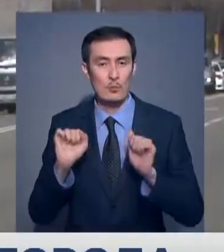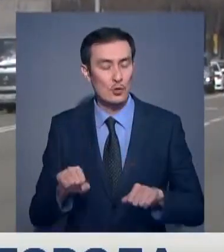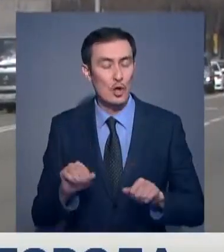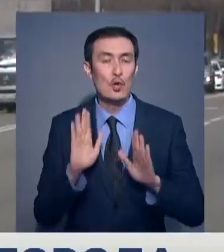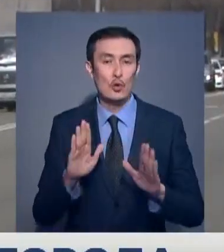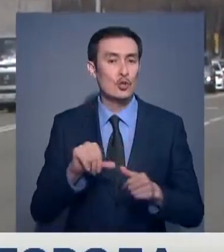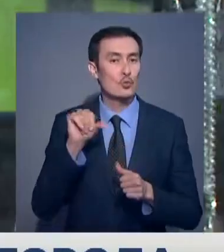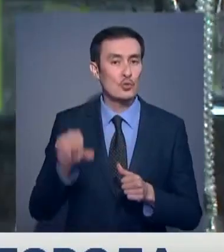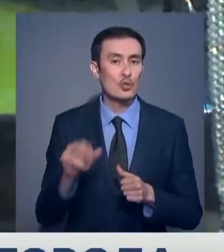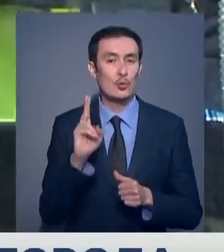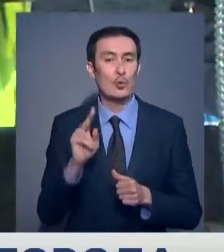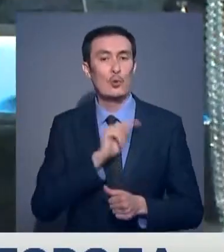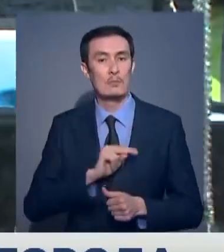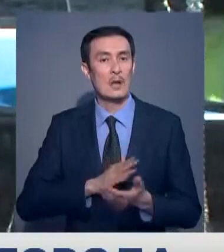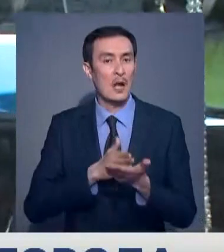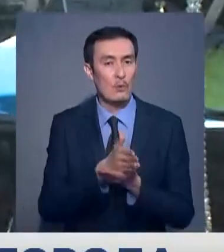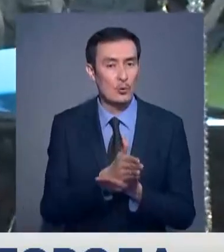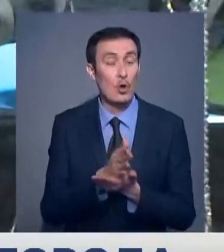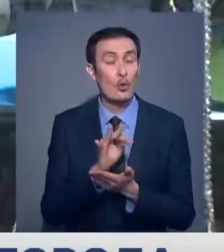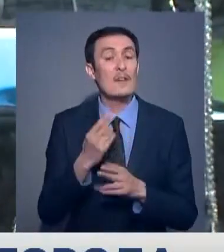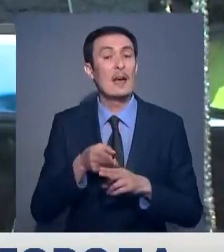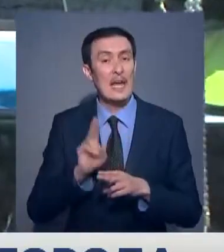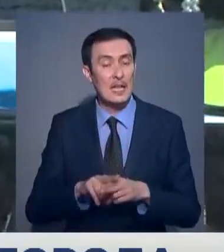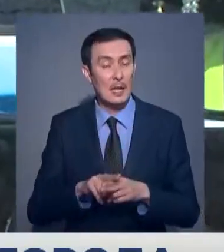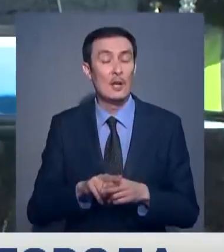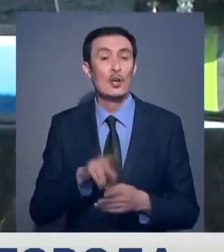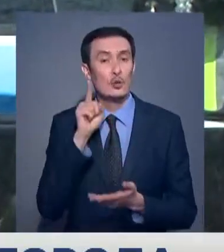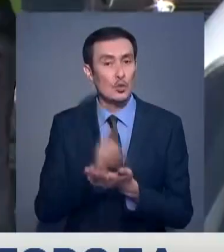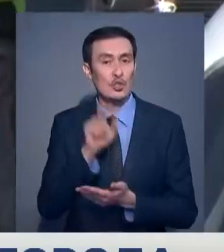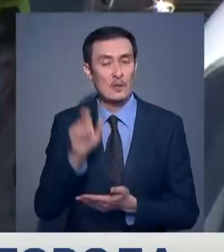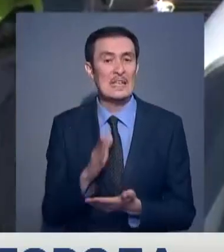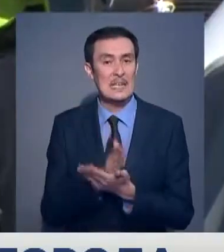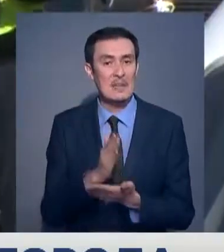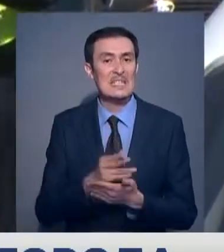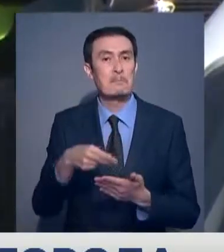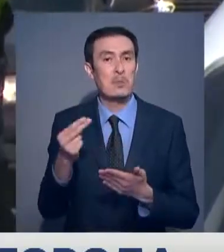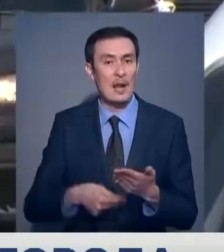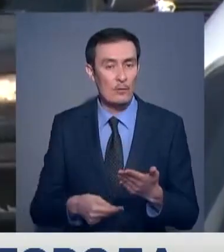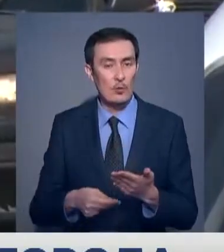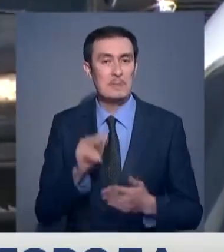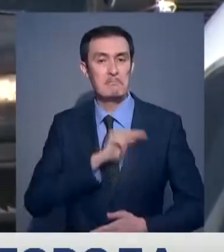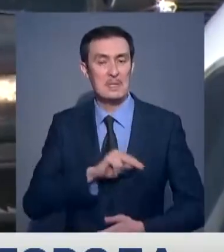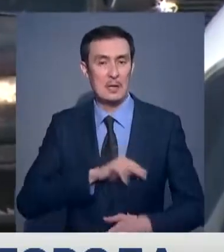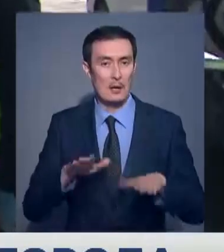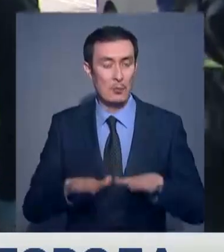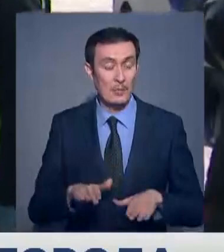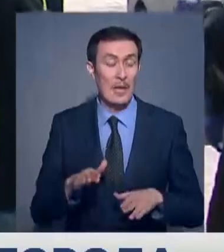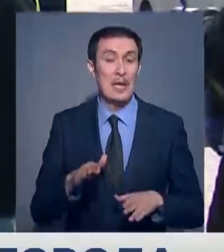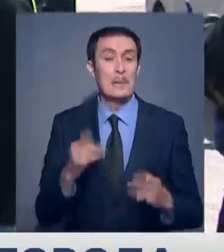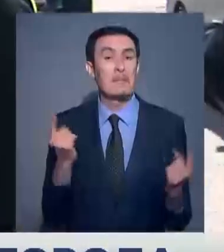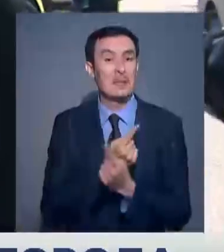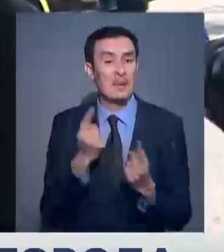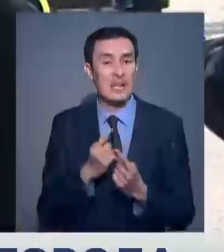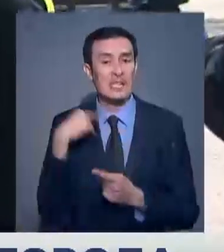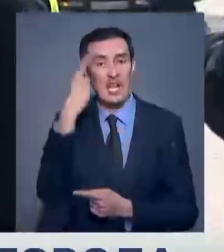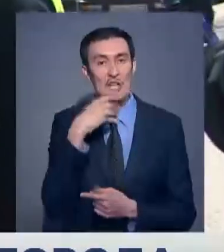касается лишь тех, кто направляется на работу, но и в этом случае жители должны иметь подтверждение, справку с места работы. Передвигаться